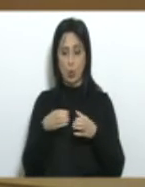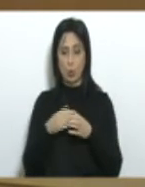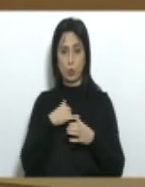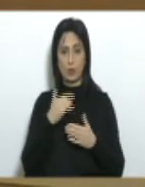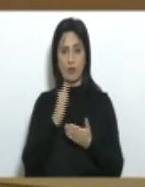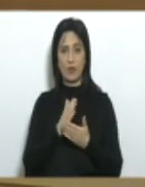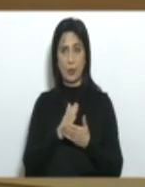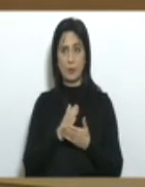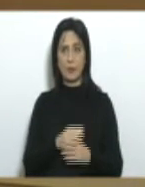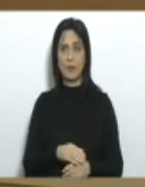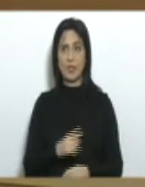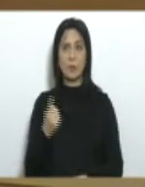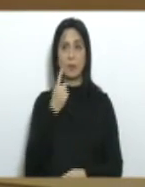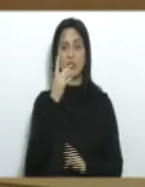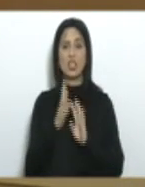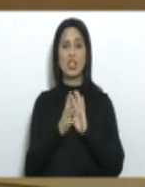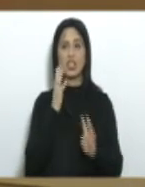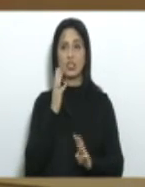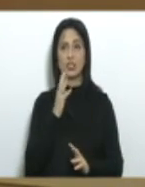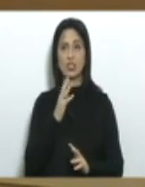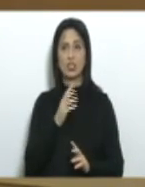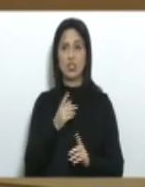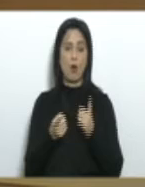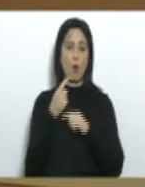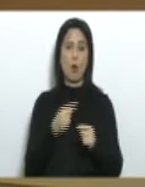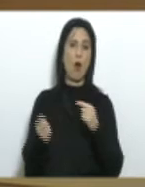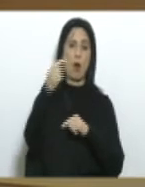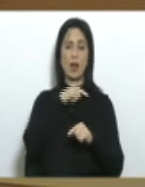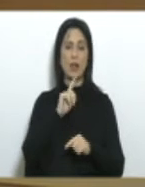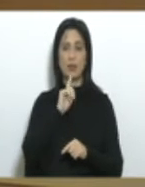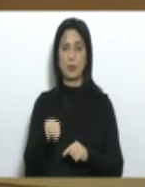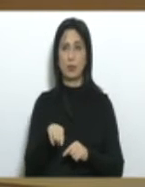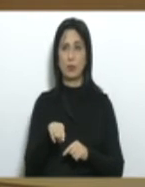გააჩნია. Უპირველეს ყოვლისა, აღარ დაუბრუნდები იმ